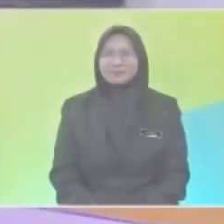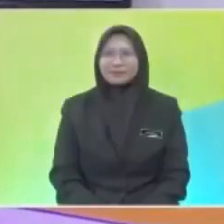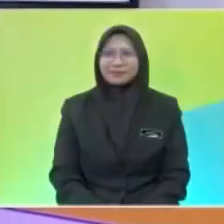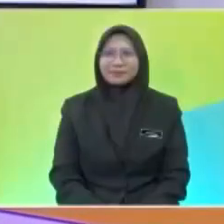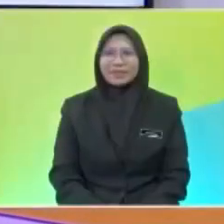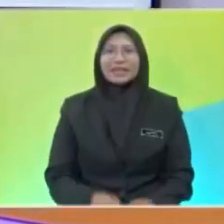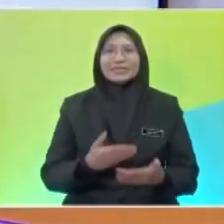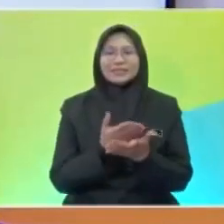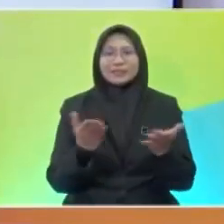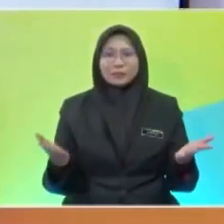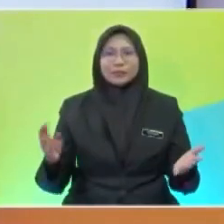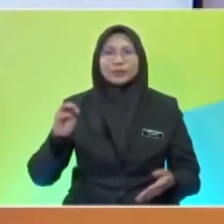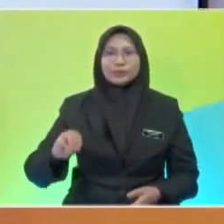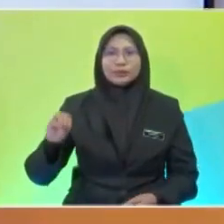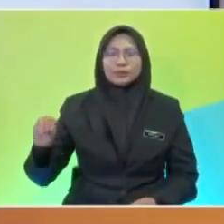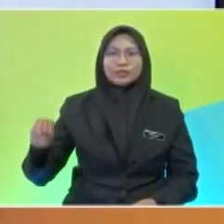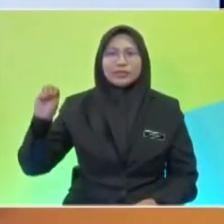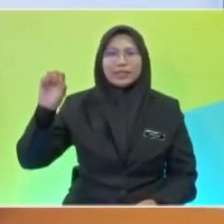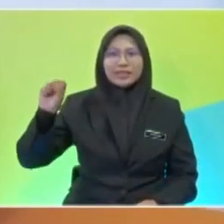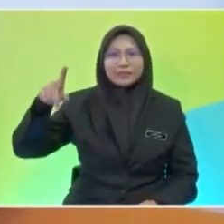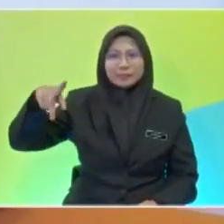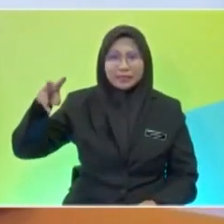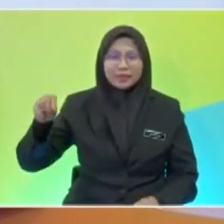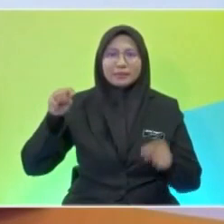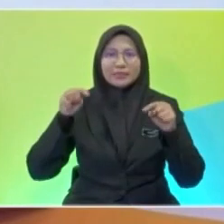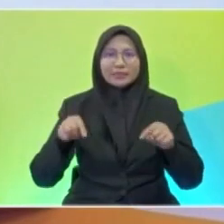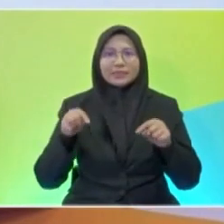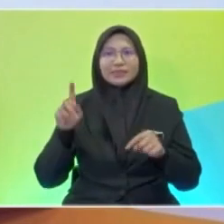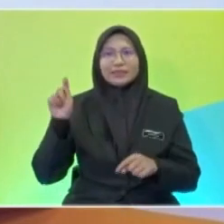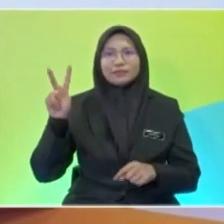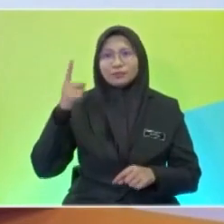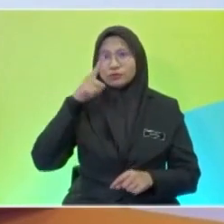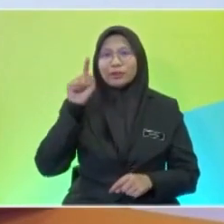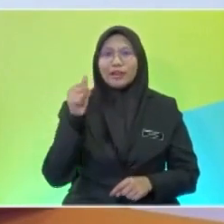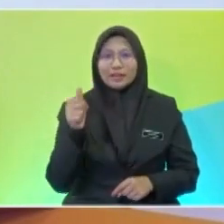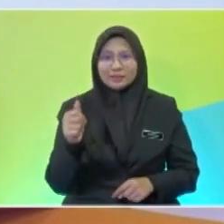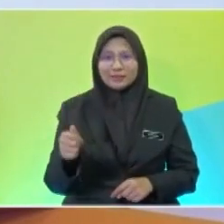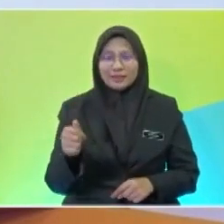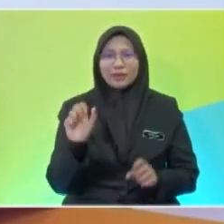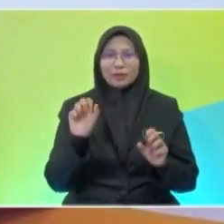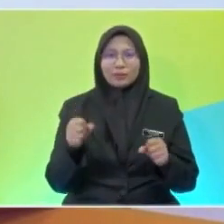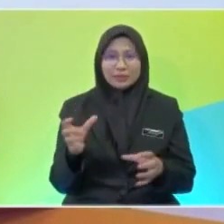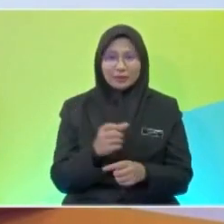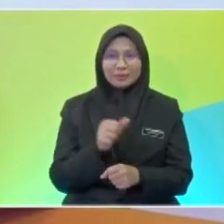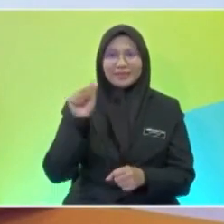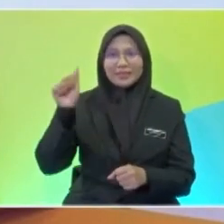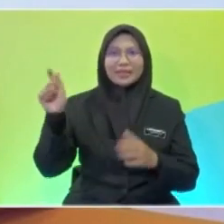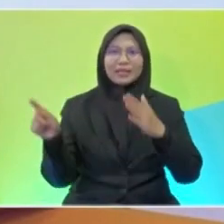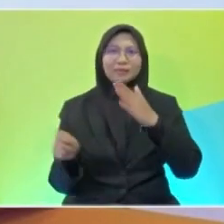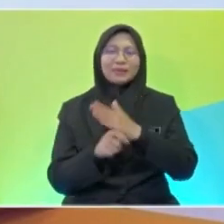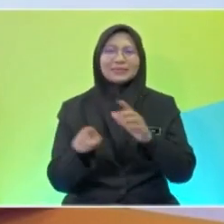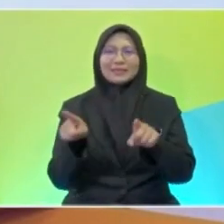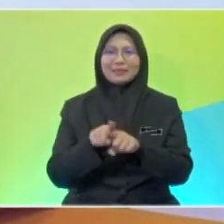jalan-jalan SPM inilah rancangan untuk Anda keren sama-sama kita ingin mendapat iflash dalam SBM kita ya